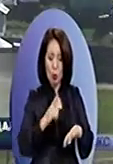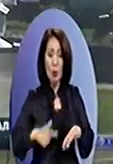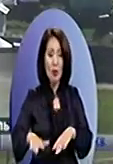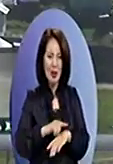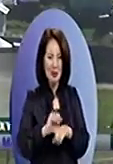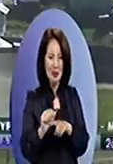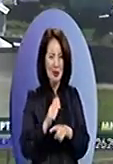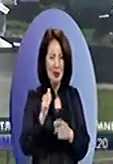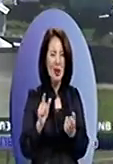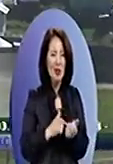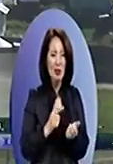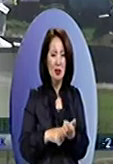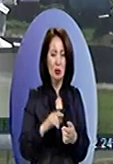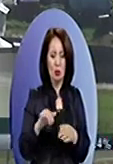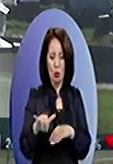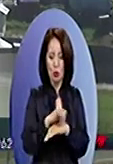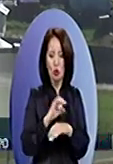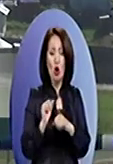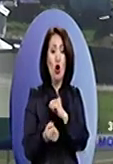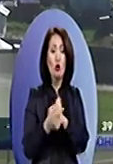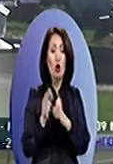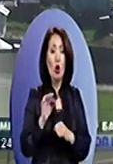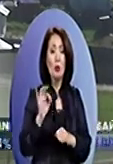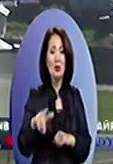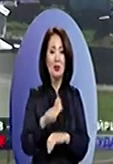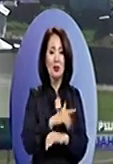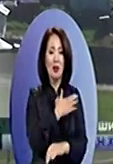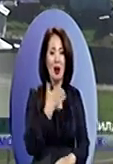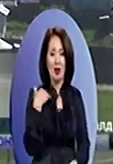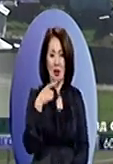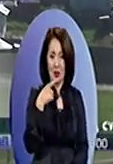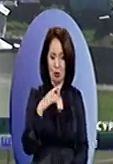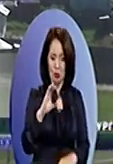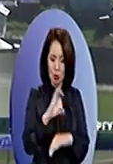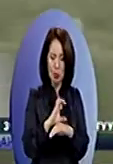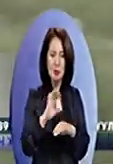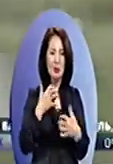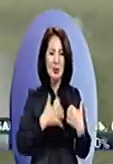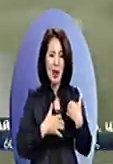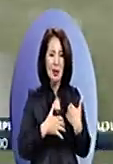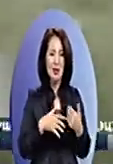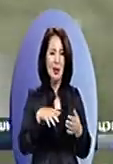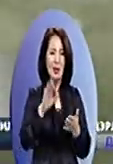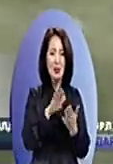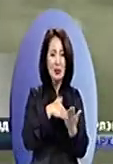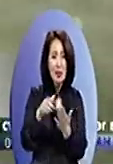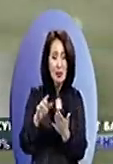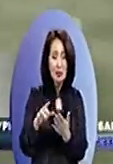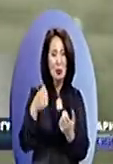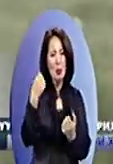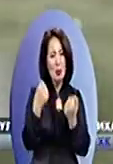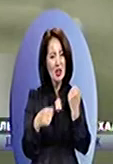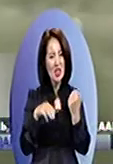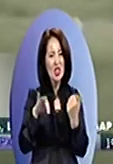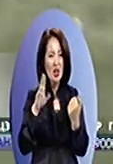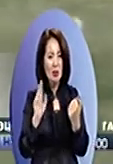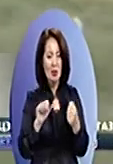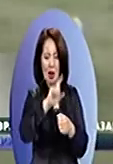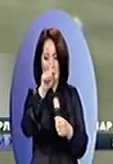комиссийн дарга хэлж байсан. Үүний дагуу сум орон нутгад тулгараад байгаа зарим нэгэн яаралтай засвар шинжилэн ажил болон машин техникийн